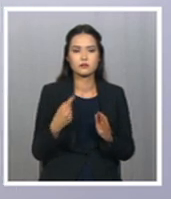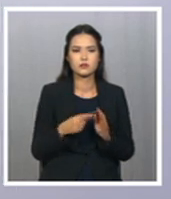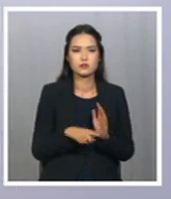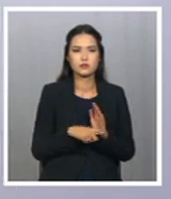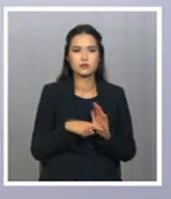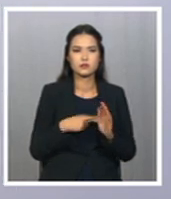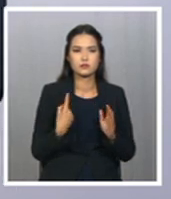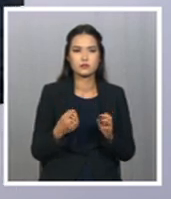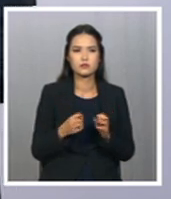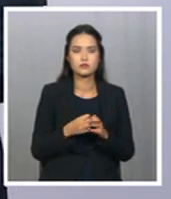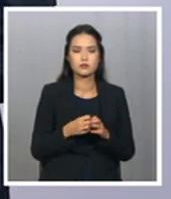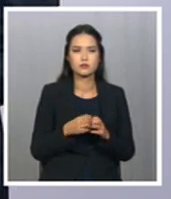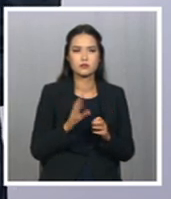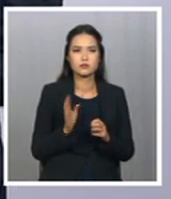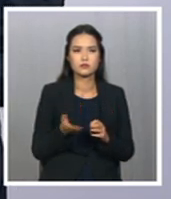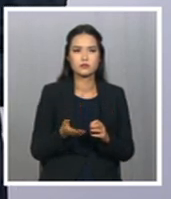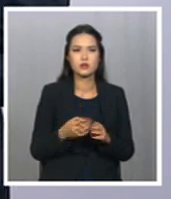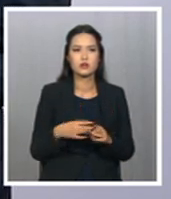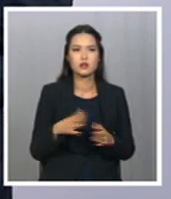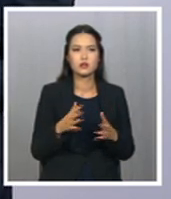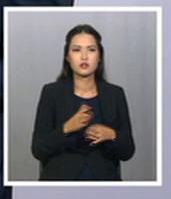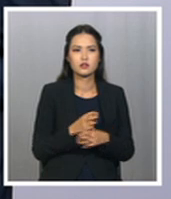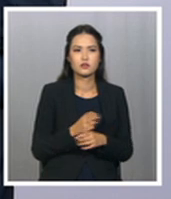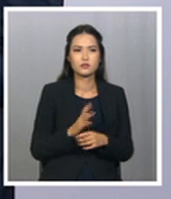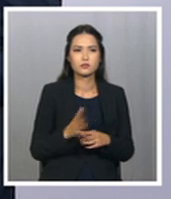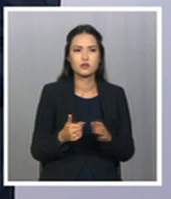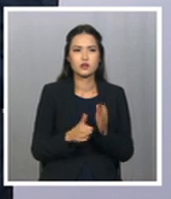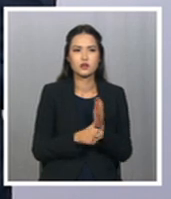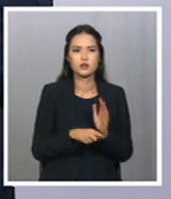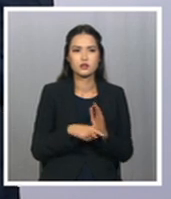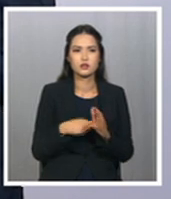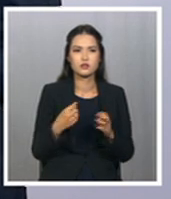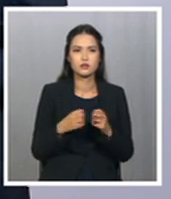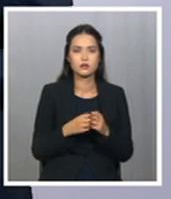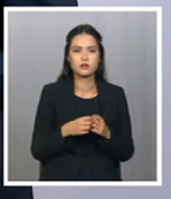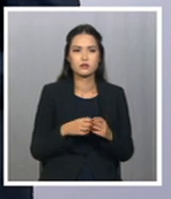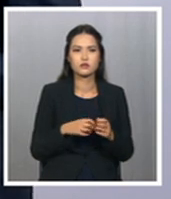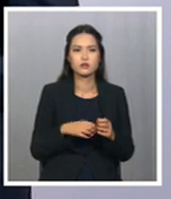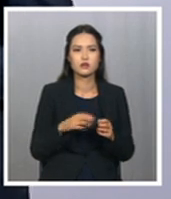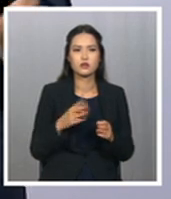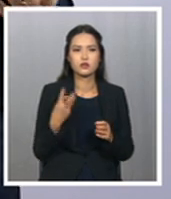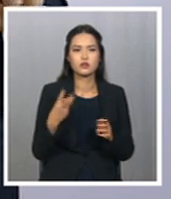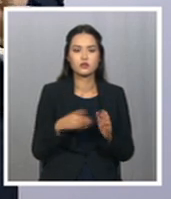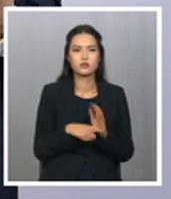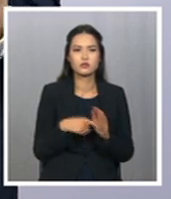да 6 қалады алымында, 10-нан 6. Немесе 5-тен 3,